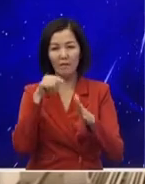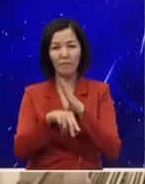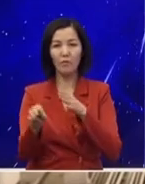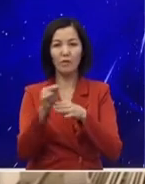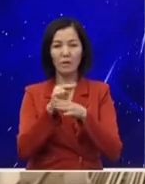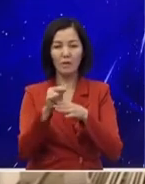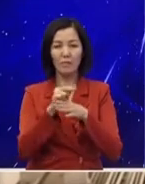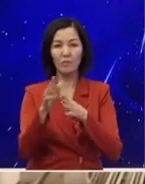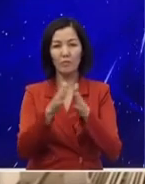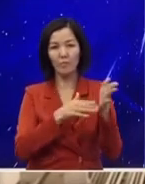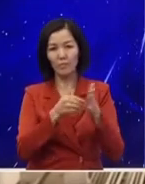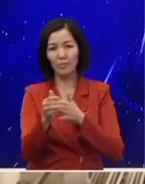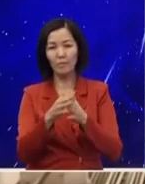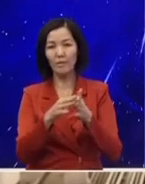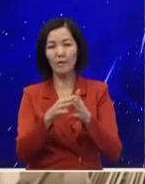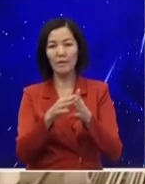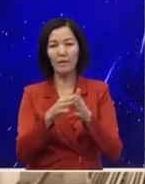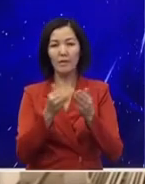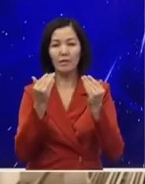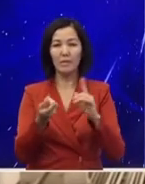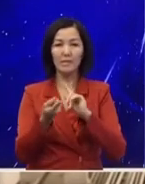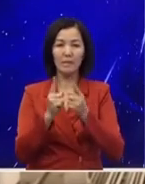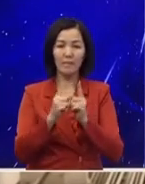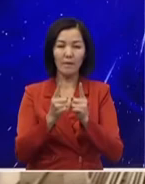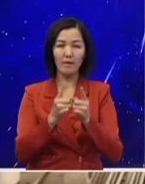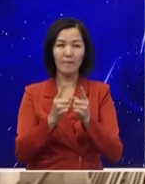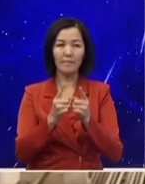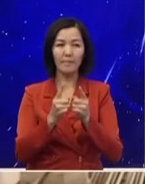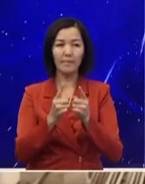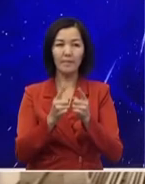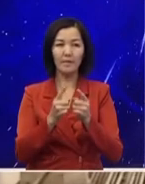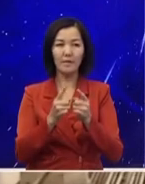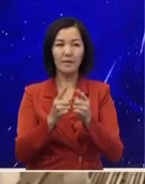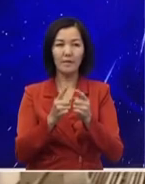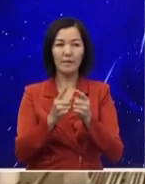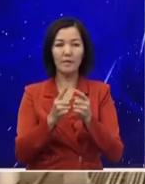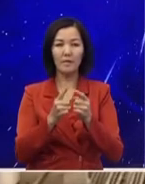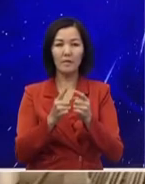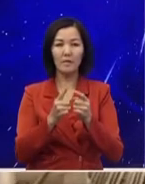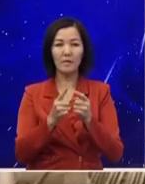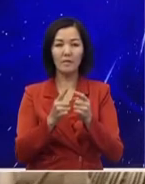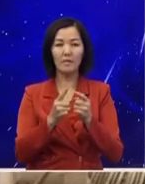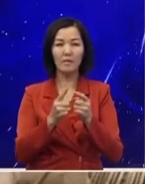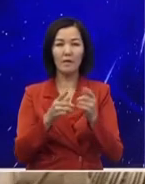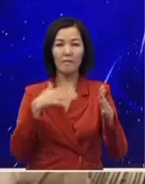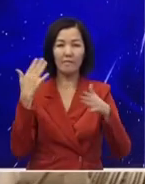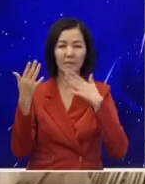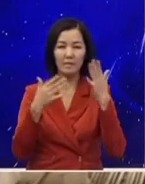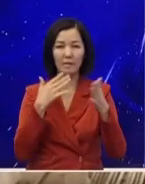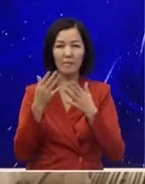работы по капитальному ремонту. Идет замена, предусмотрена замена системы вентиляции,